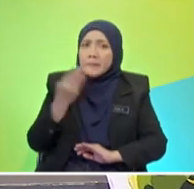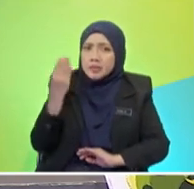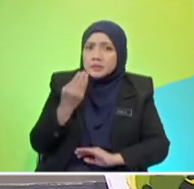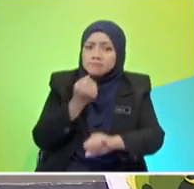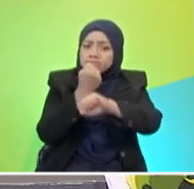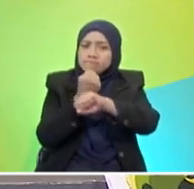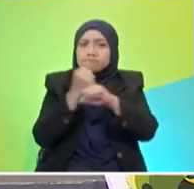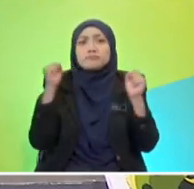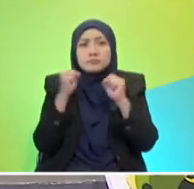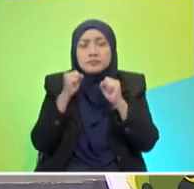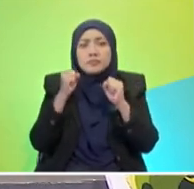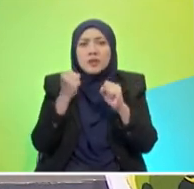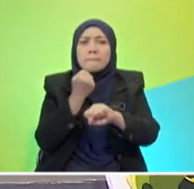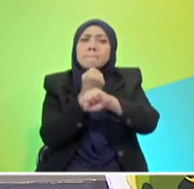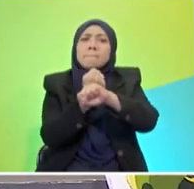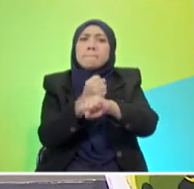beku di mana?